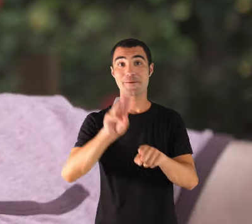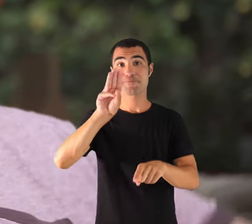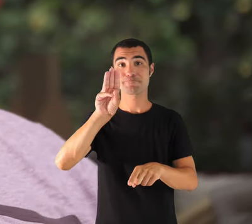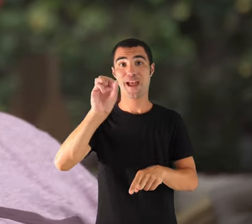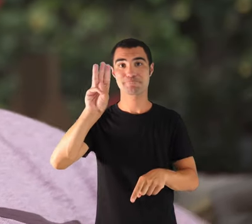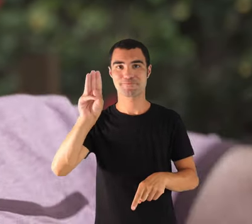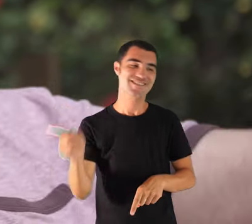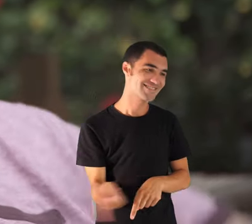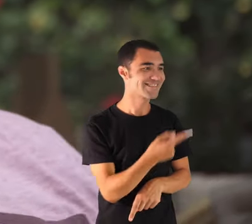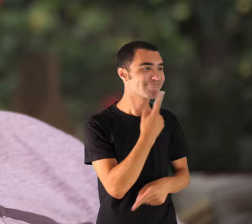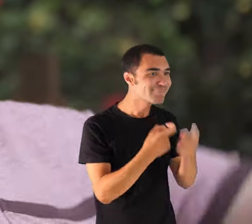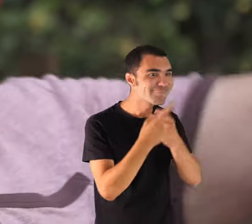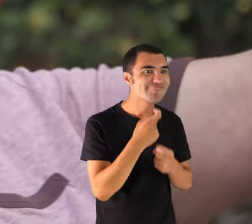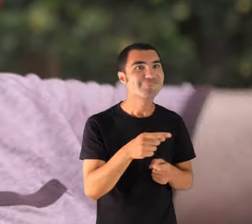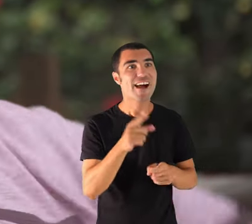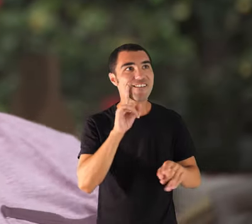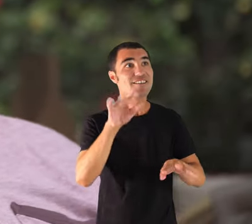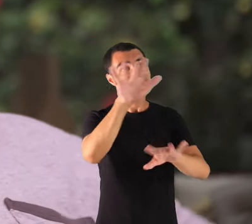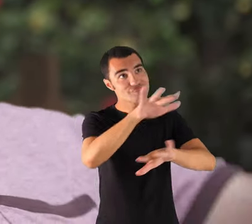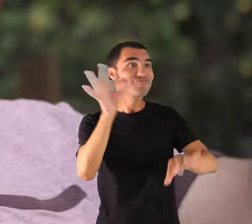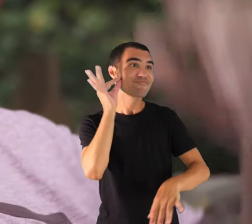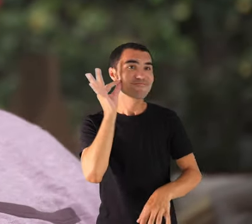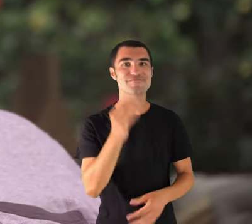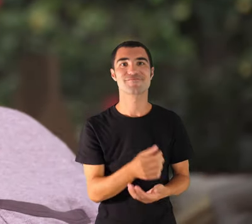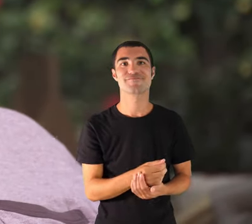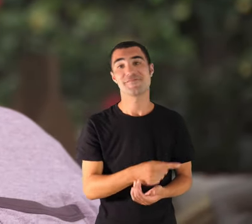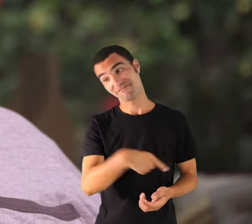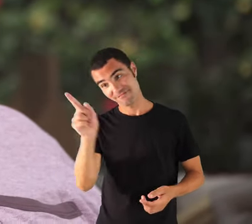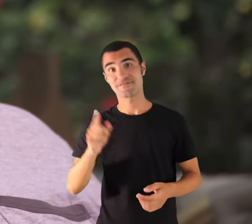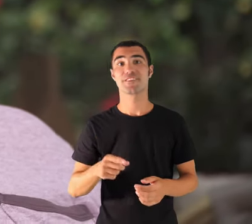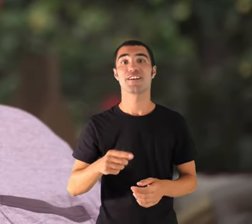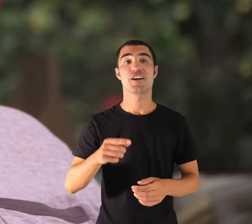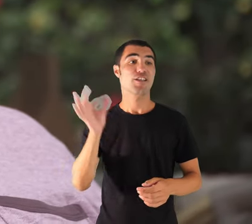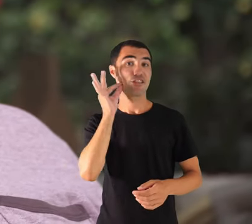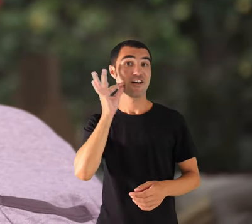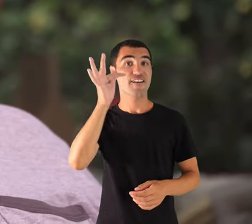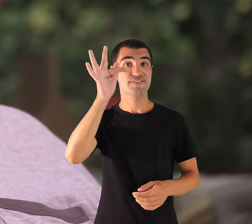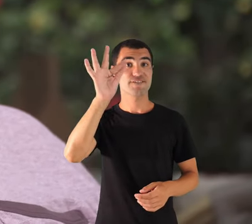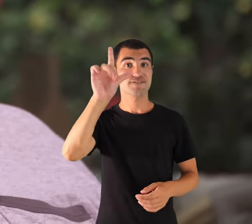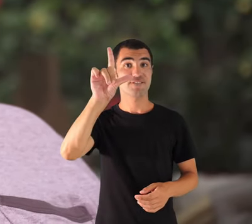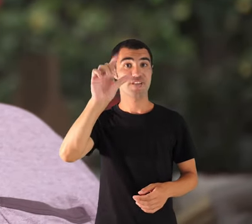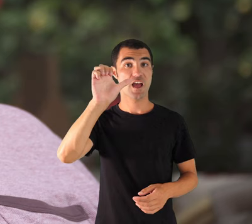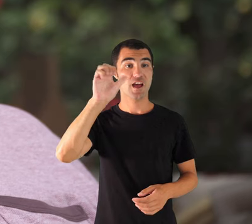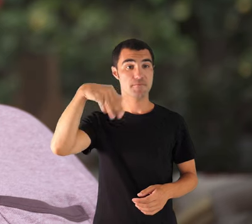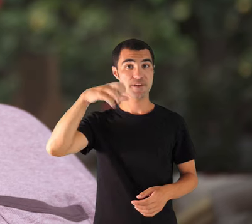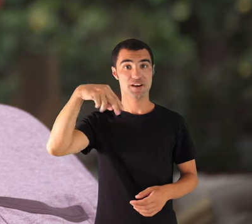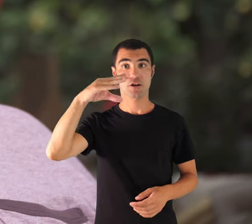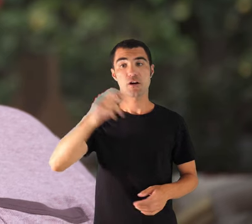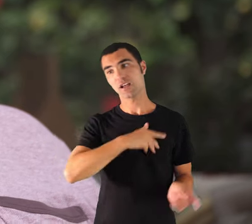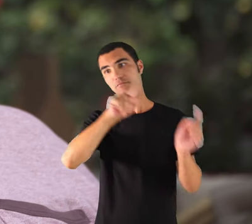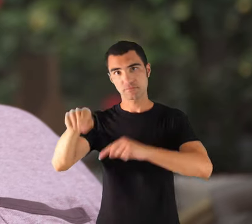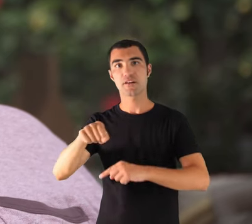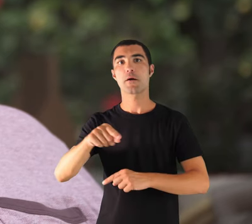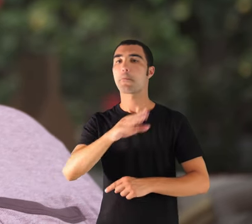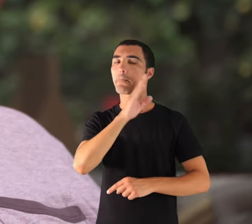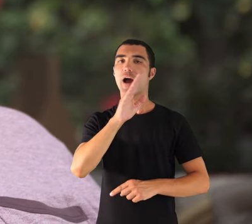el meu germà, que m'ho digui les llistes de les dones flamenques, això eren flamencos, que venien sota el Mare Nostrum.